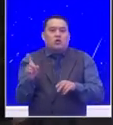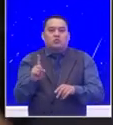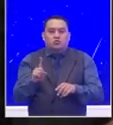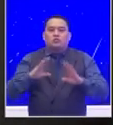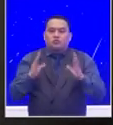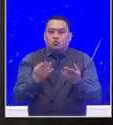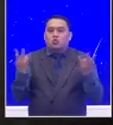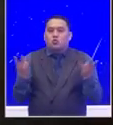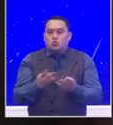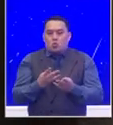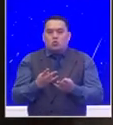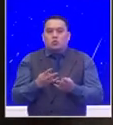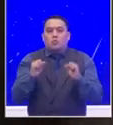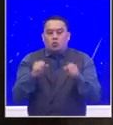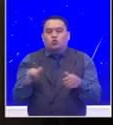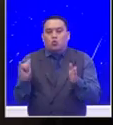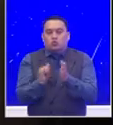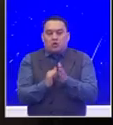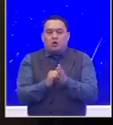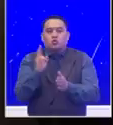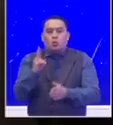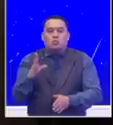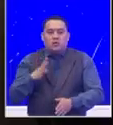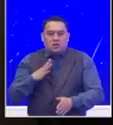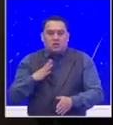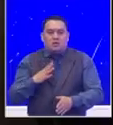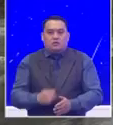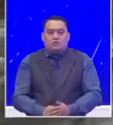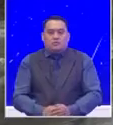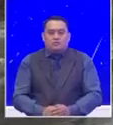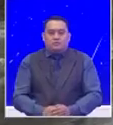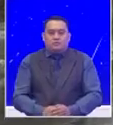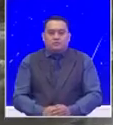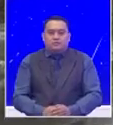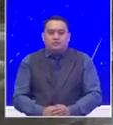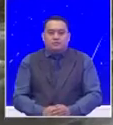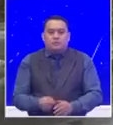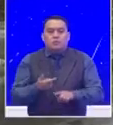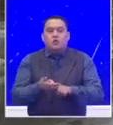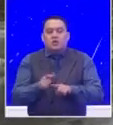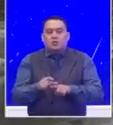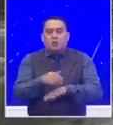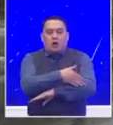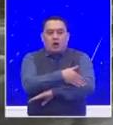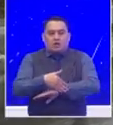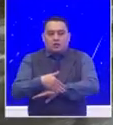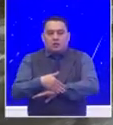что в случае необходимости без труда можно установить, кто был в то или иное время. По вот этому адресу,